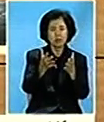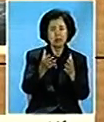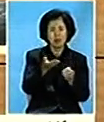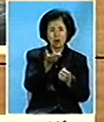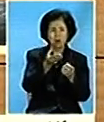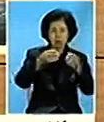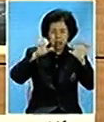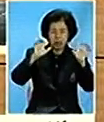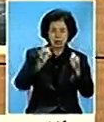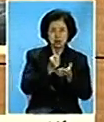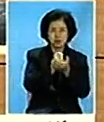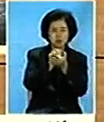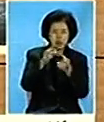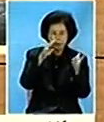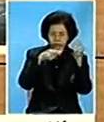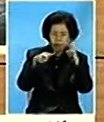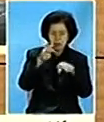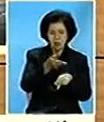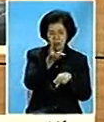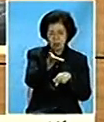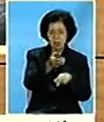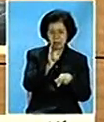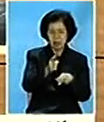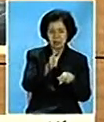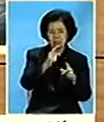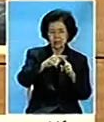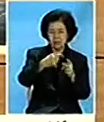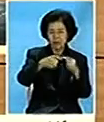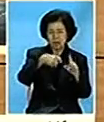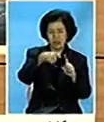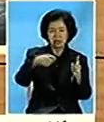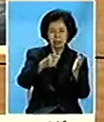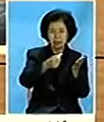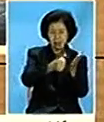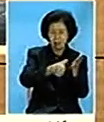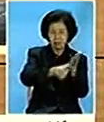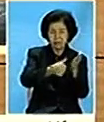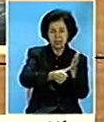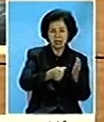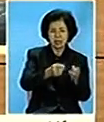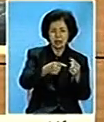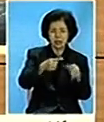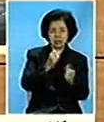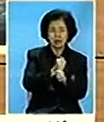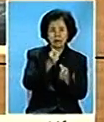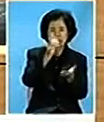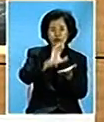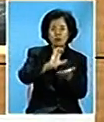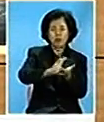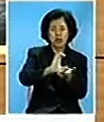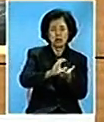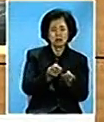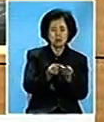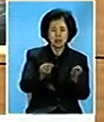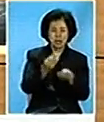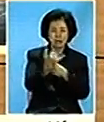วจสอบนะครับว่านั่นคือแหล่งมาของภาษีอันหนึ่งที่จะใช้เป็นงบประมาณแผ่นดินของรัฐบาลที่จะใช้ในการบริหารประเทศต่อ